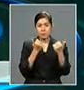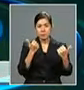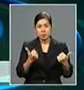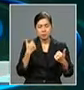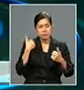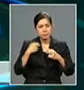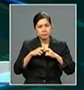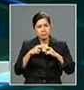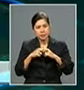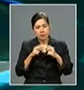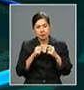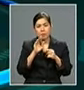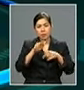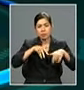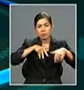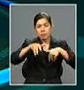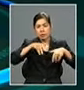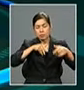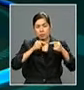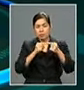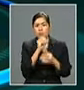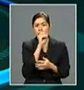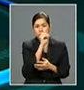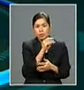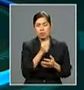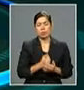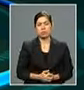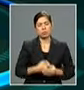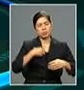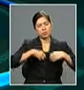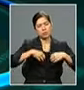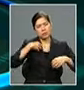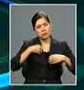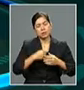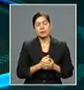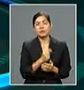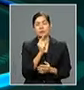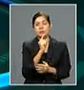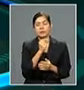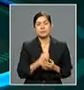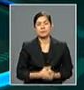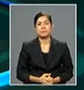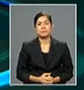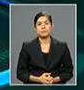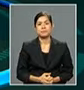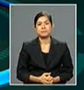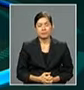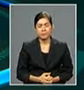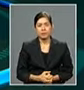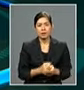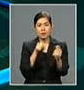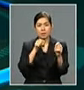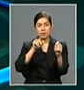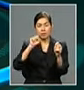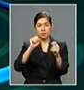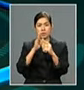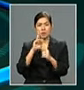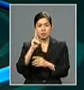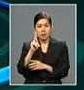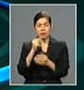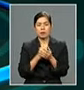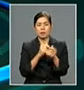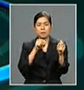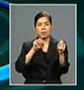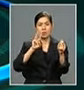องเรียนเข้ามานะครับจากบรรดาของชาวบ้านนะครับบ้านโคกหนองแจงตำบลสะประดู่นะครับอำเภอวิเชียรบุรี